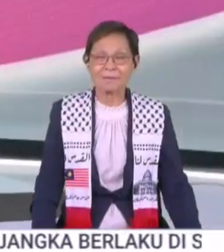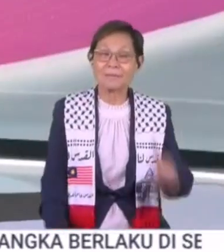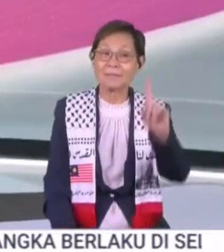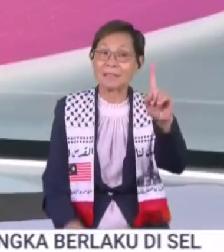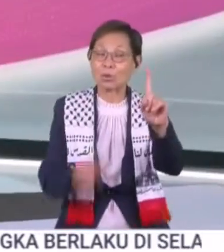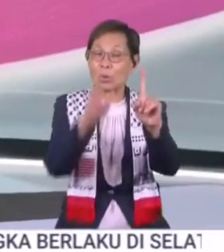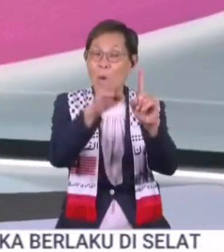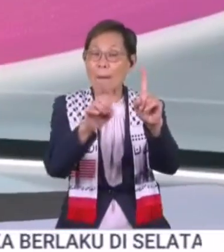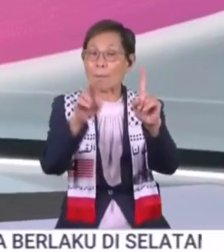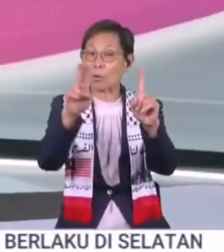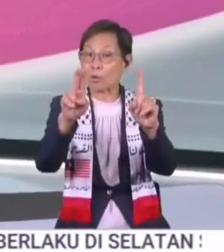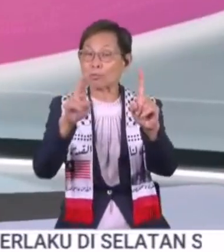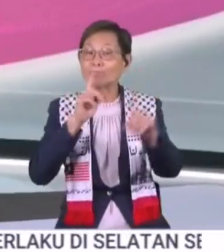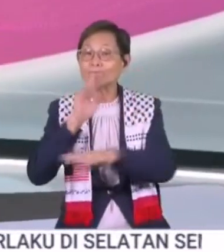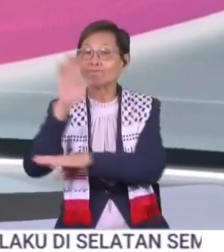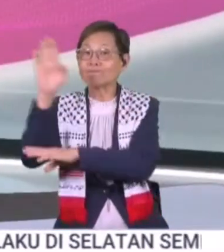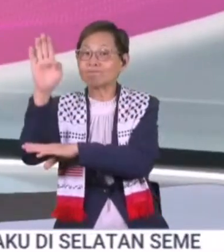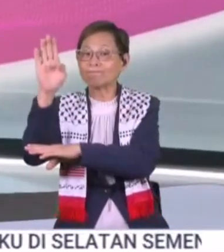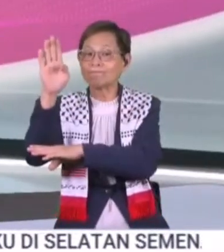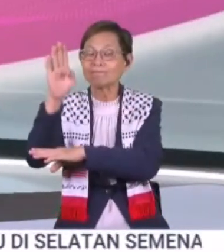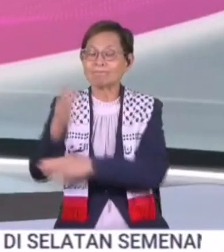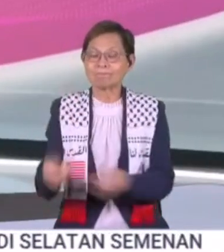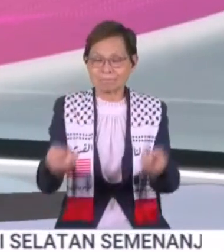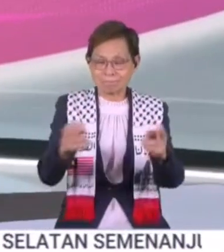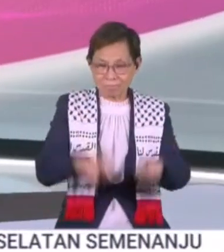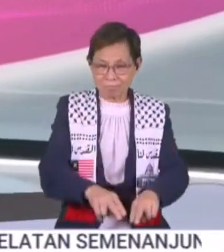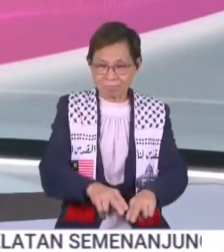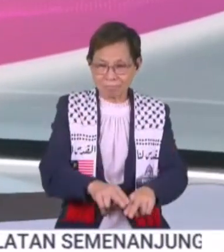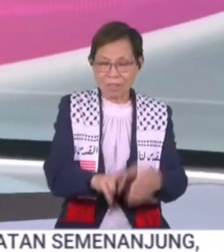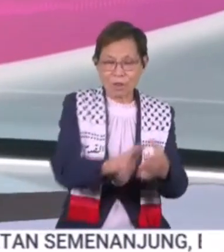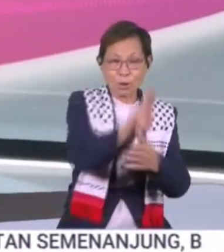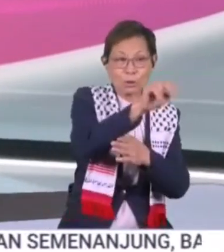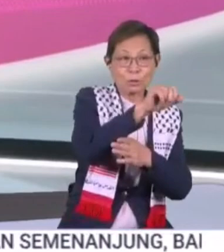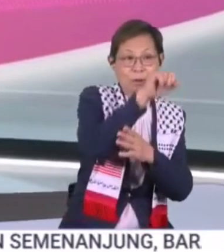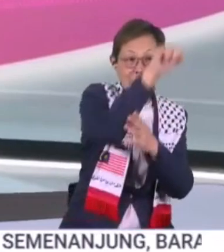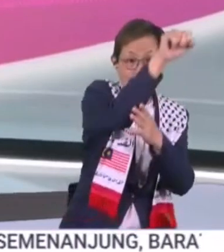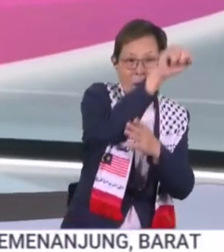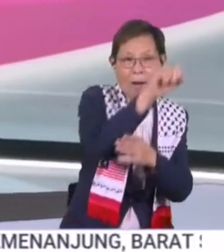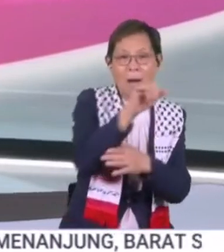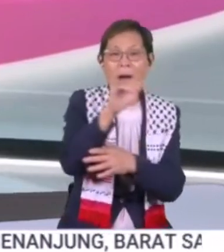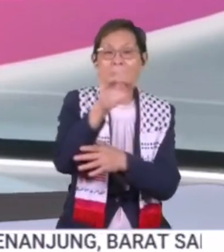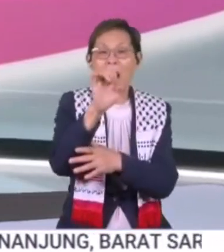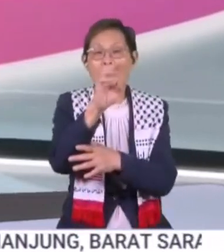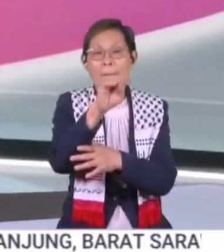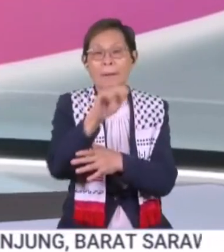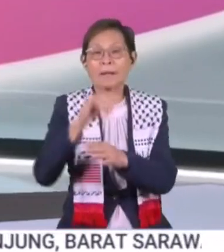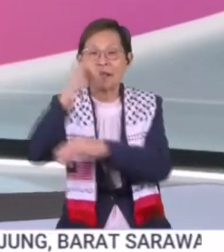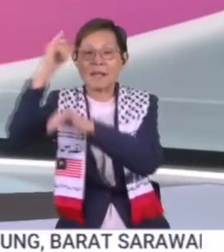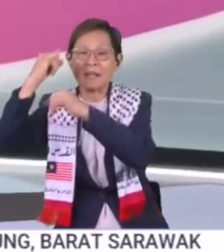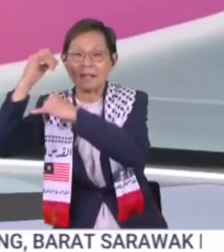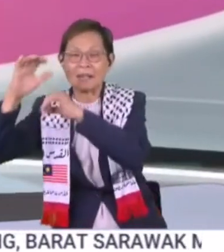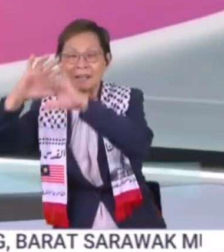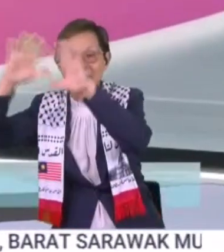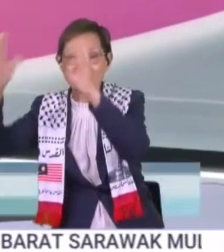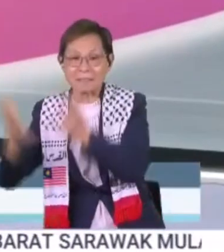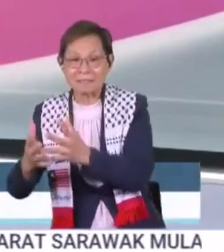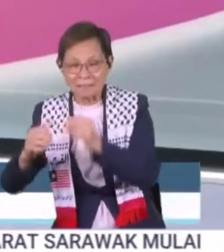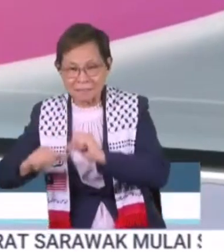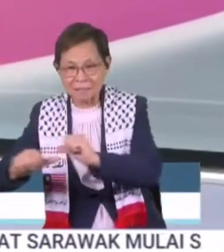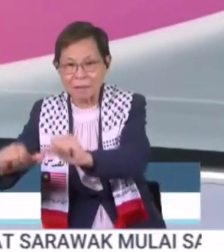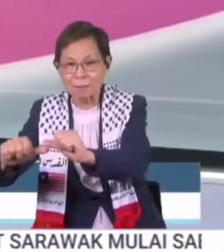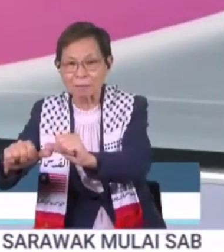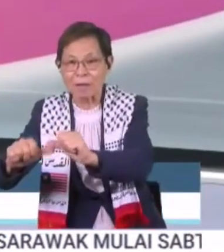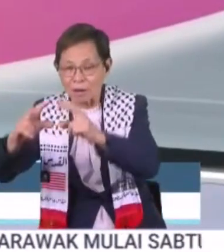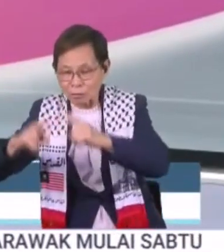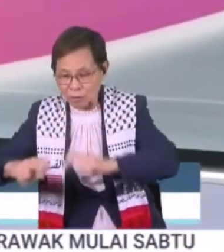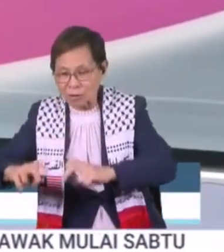satu memorandum perjanjian pers faham mou ditat angani antara universiti sabah region yaman dengan international sustainable research and education network